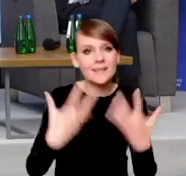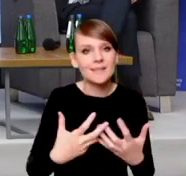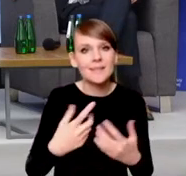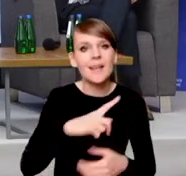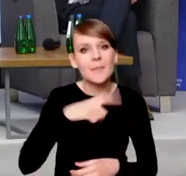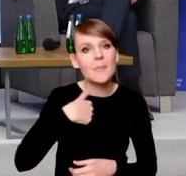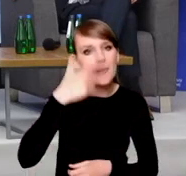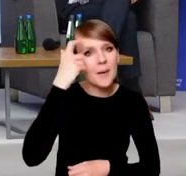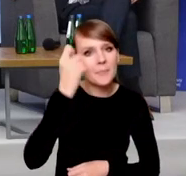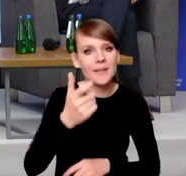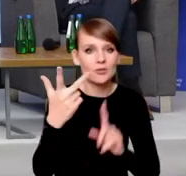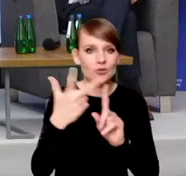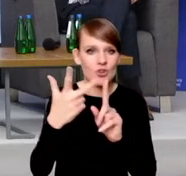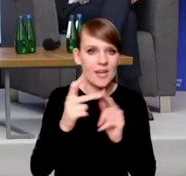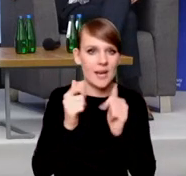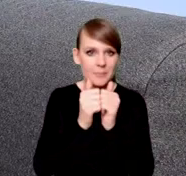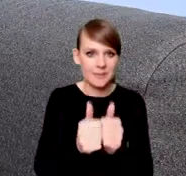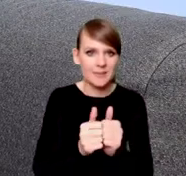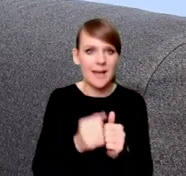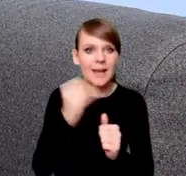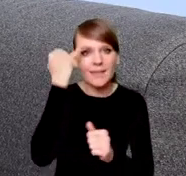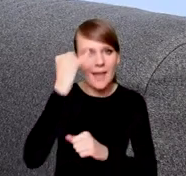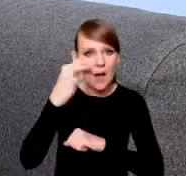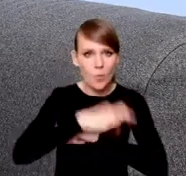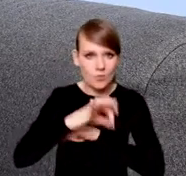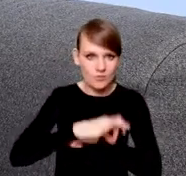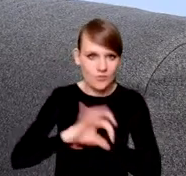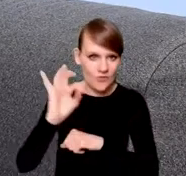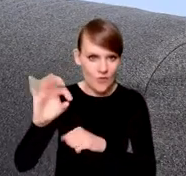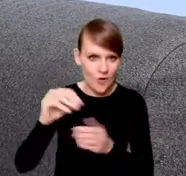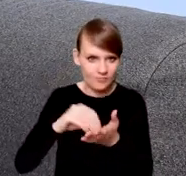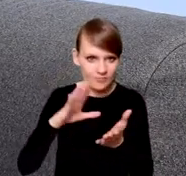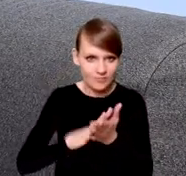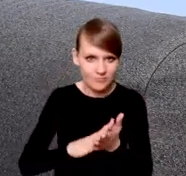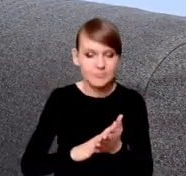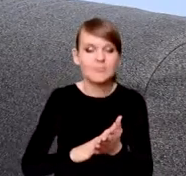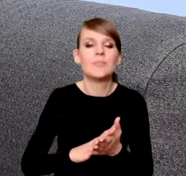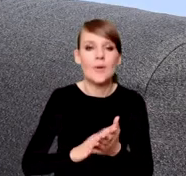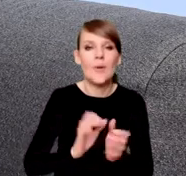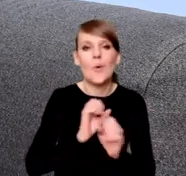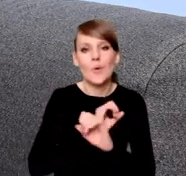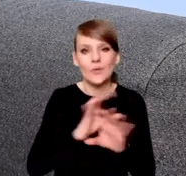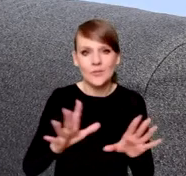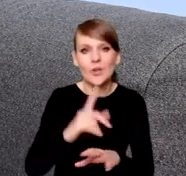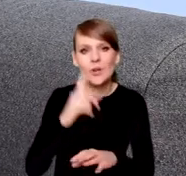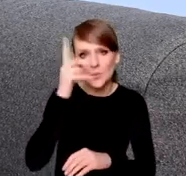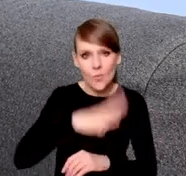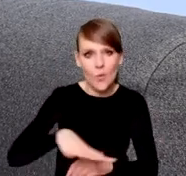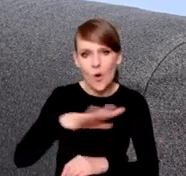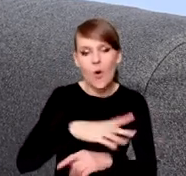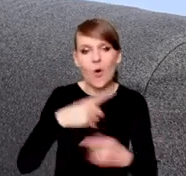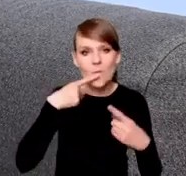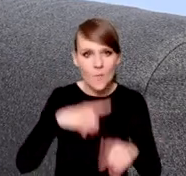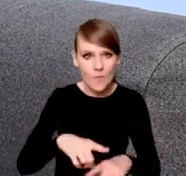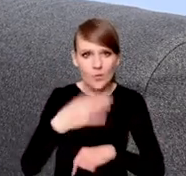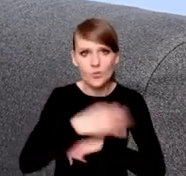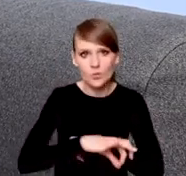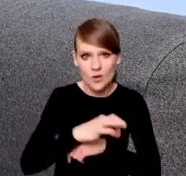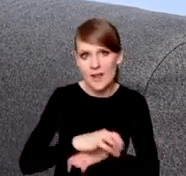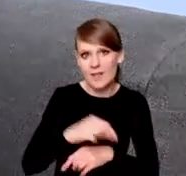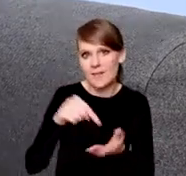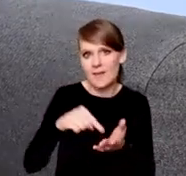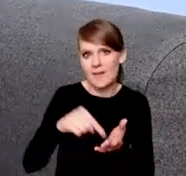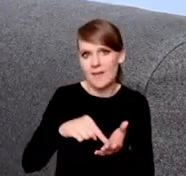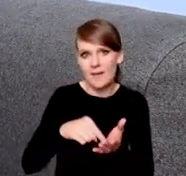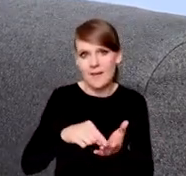misji, która jest wpisana w ideę Uniwersytetu i jakoś w tych ramach oczywiście społeczna odpowiedzialność uczelni się znajduje. I co byłoby